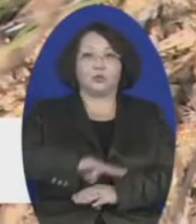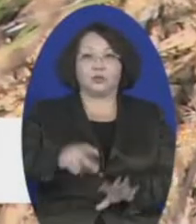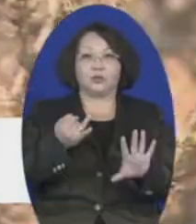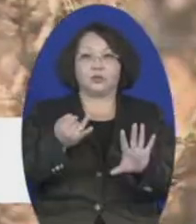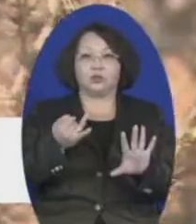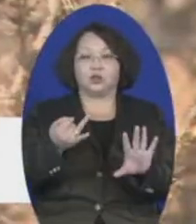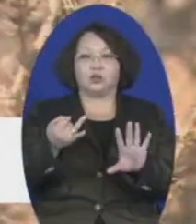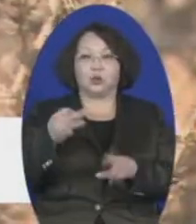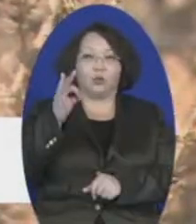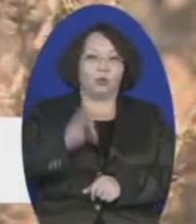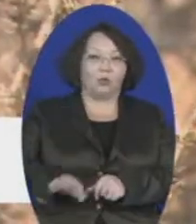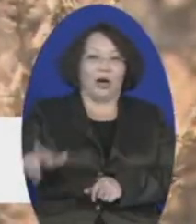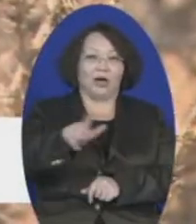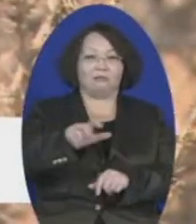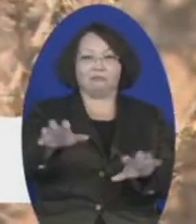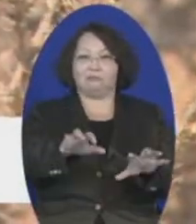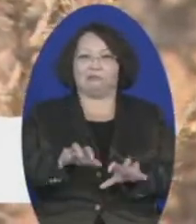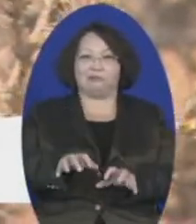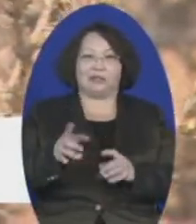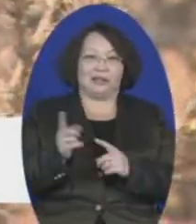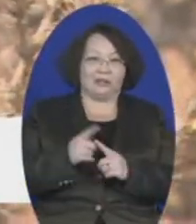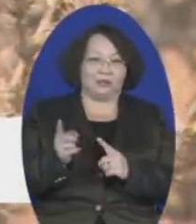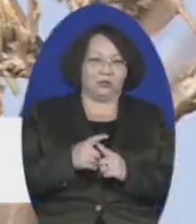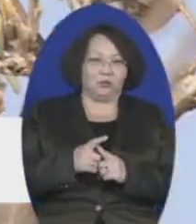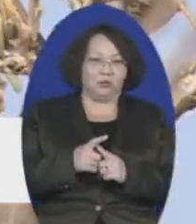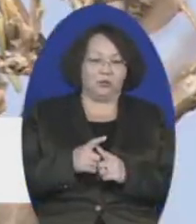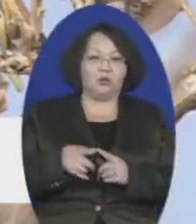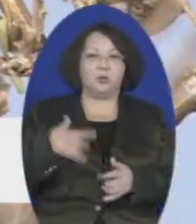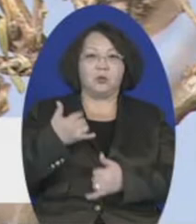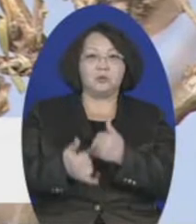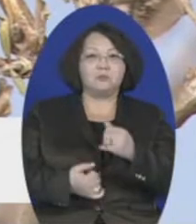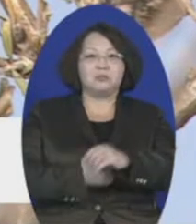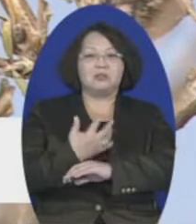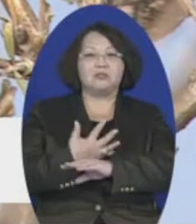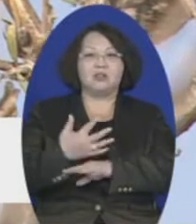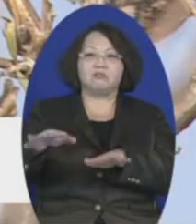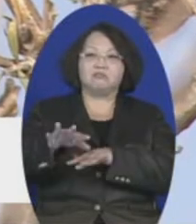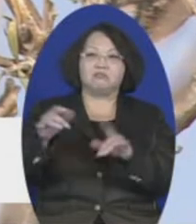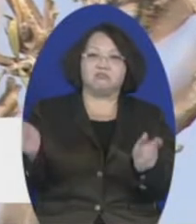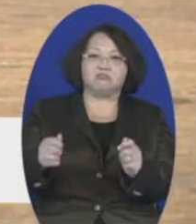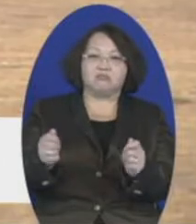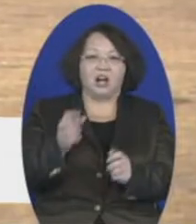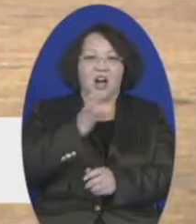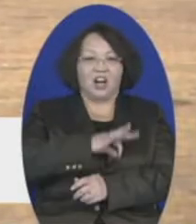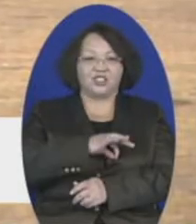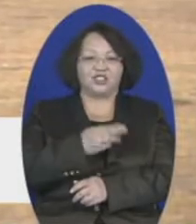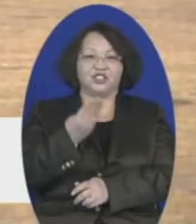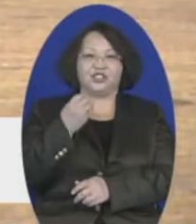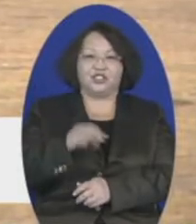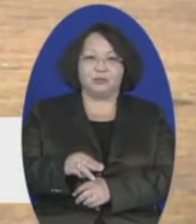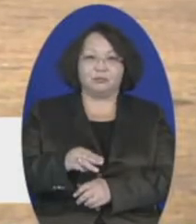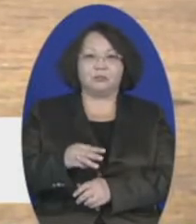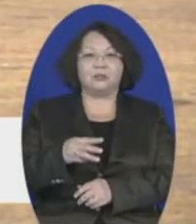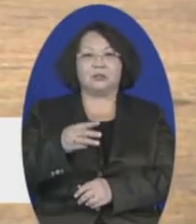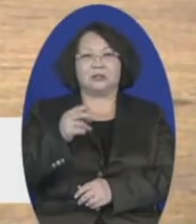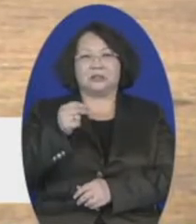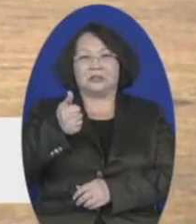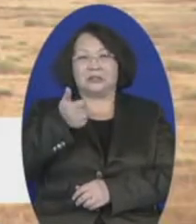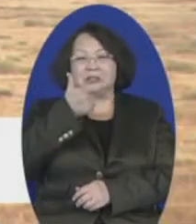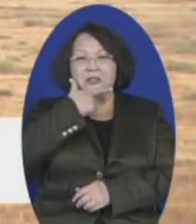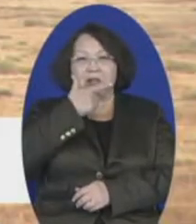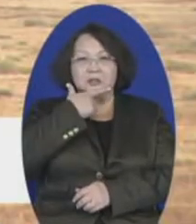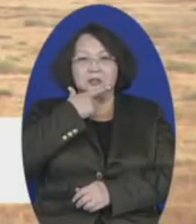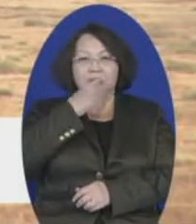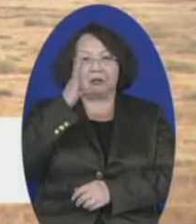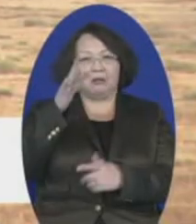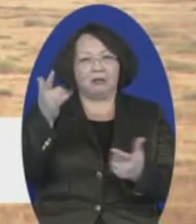бага хэмжээгээр цүлжсэн. Ийм нөхцөлд уламжлалт бэлчээрийн аргаар малаа маллах нь ашиг шим өгөөжийн хувьд хит доогуур дээр нь